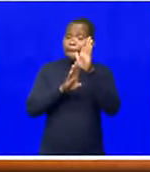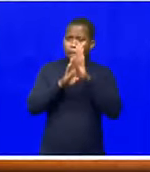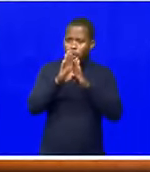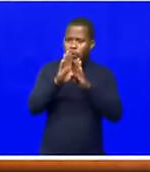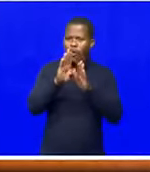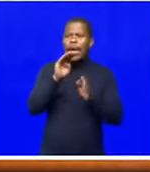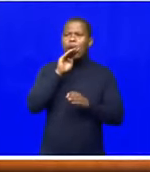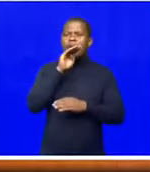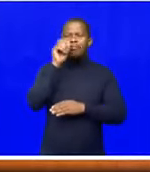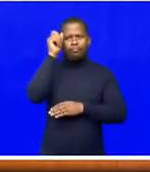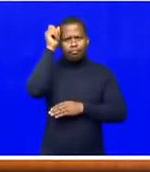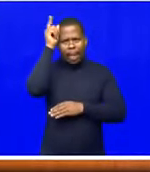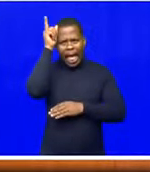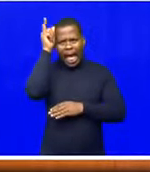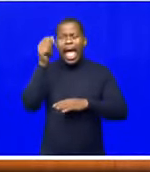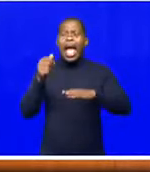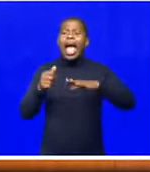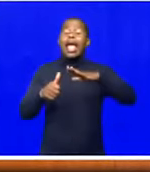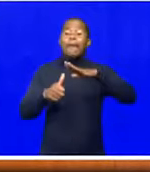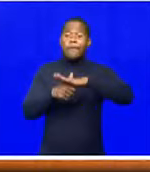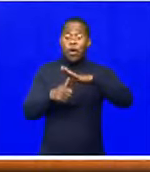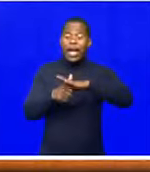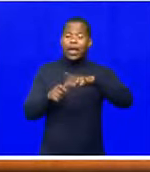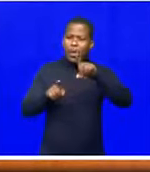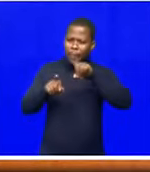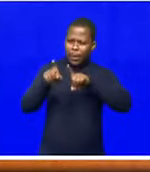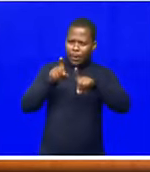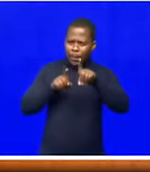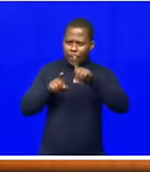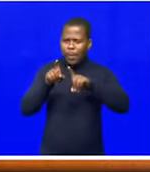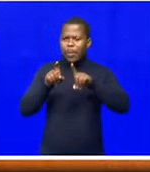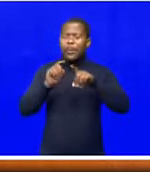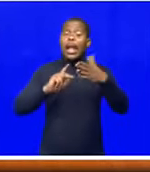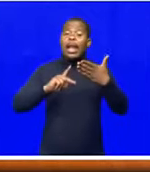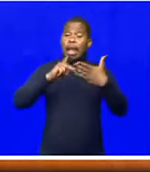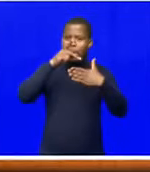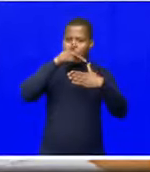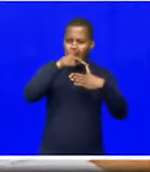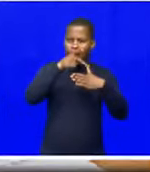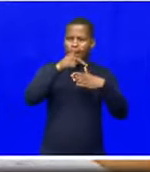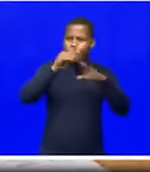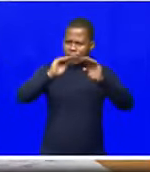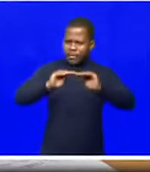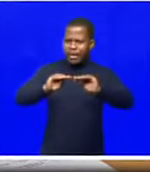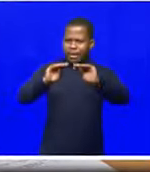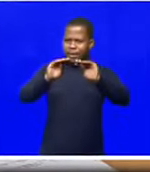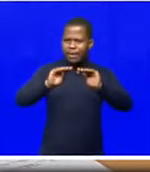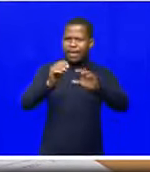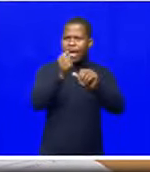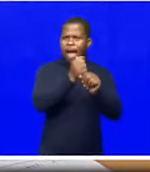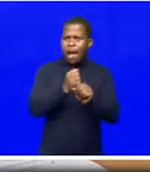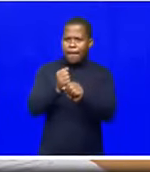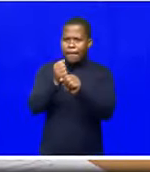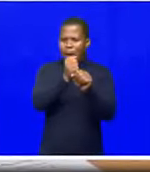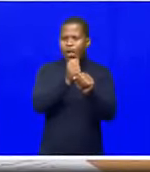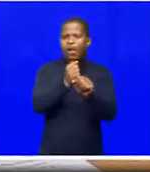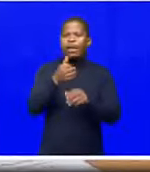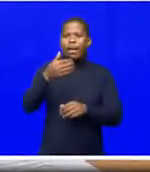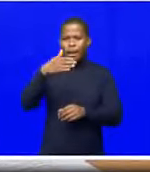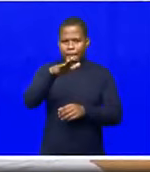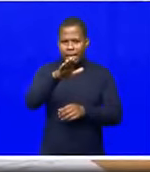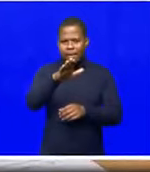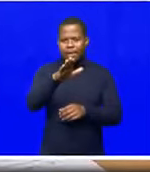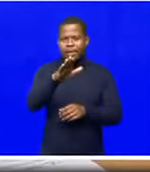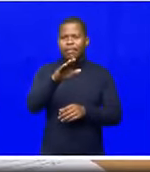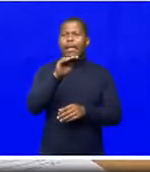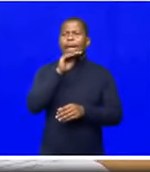kufuneka sichubeke sina lesimo lesikiso lesibita ukuthi sihle silimitha ema movements kube nabo lockdown. So